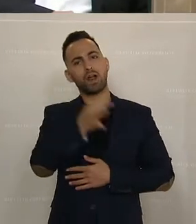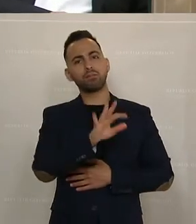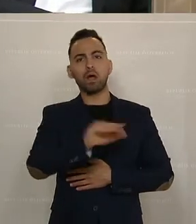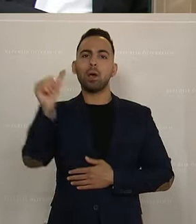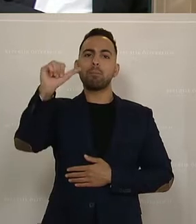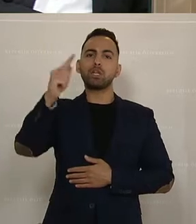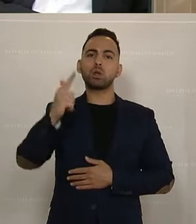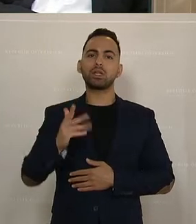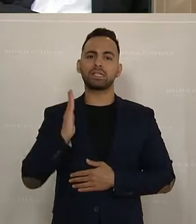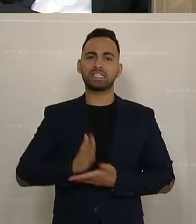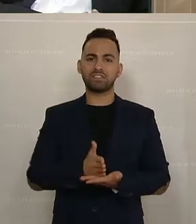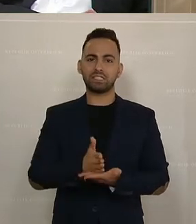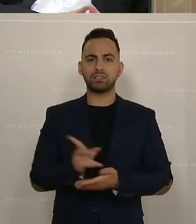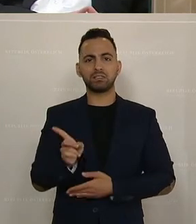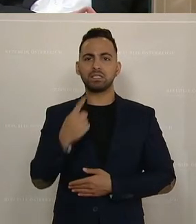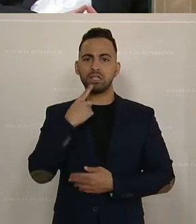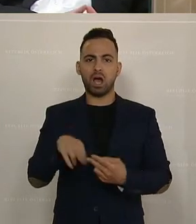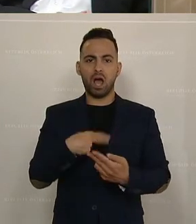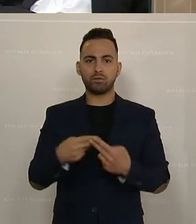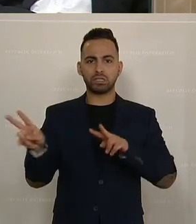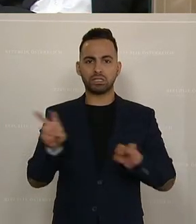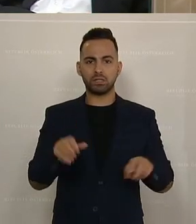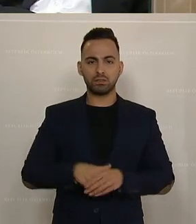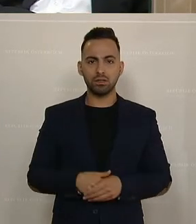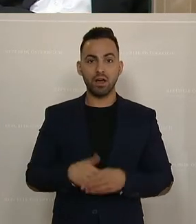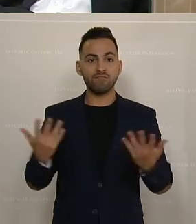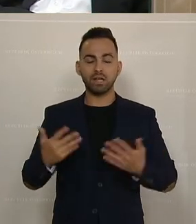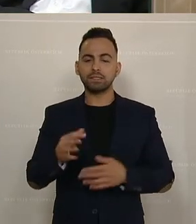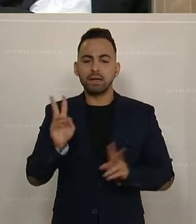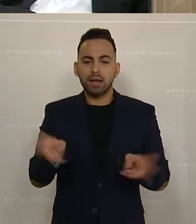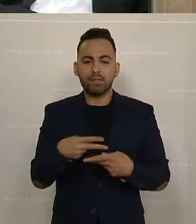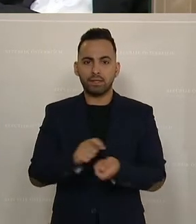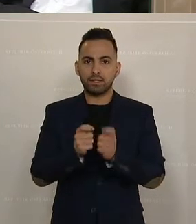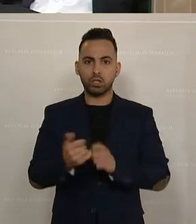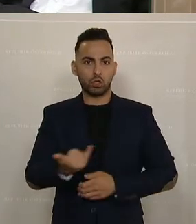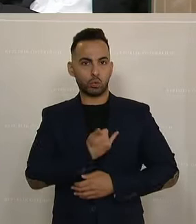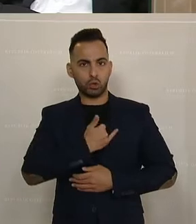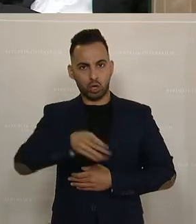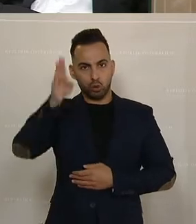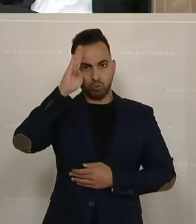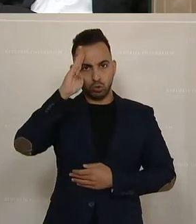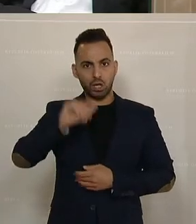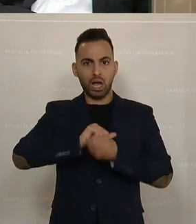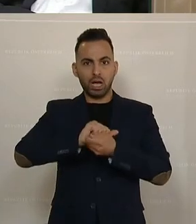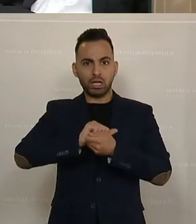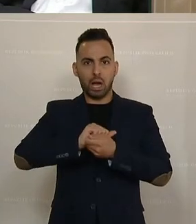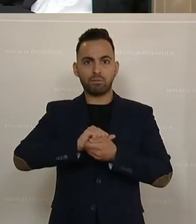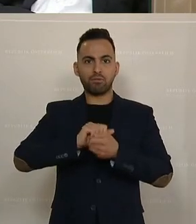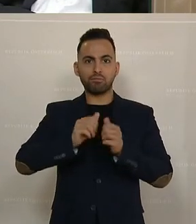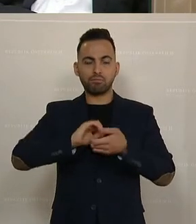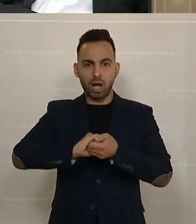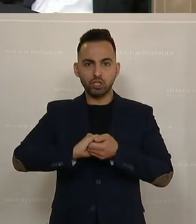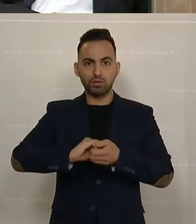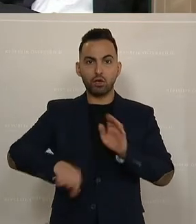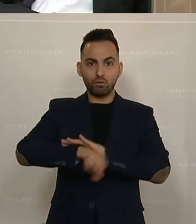im zivildienst sagen sie zitat was nicht geht ist dass junge burschen in der kampfmannschaft das fußballteam spielens und